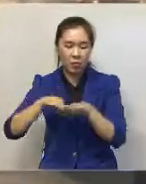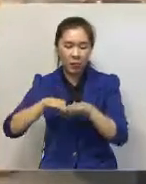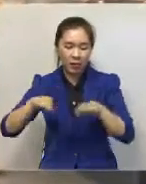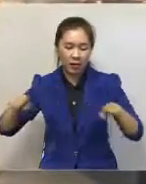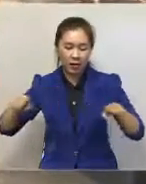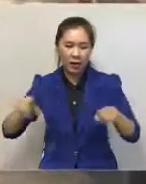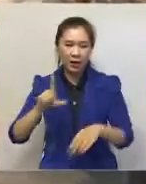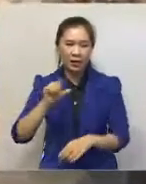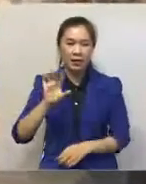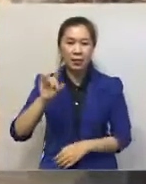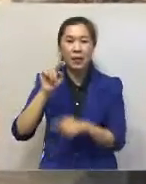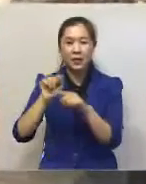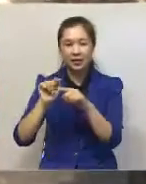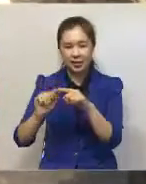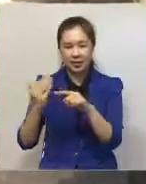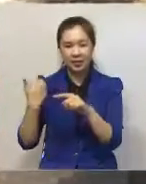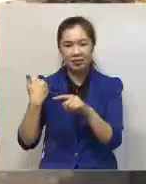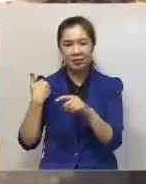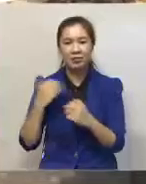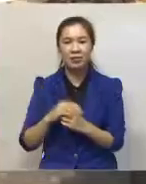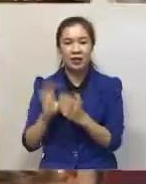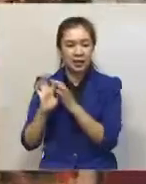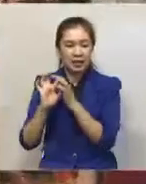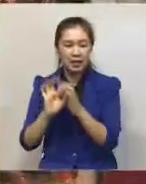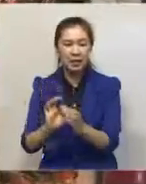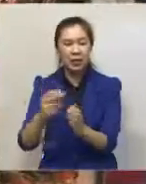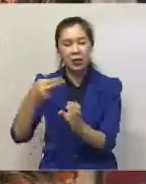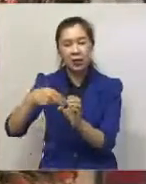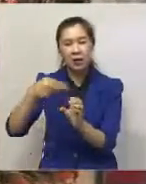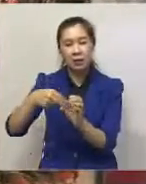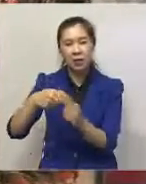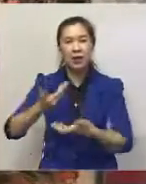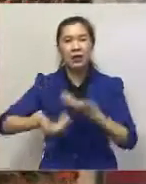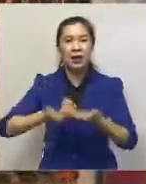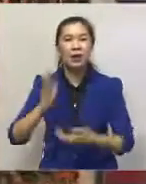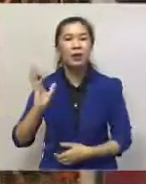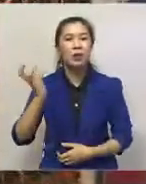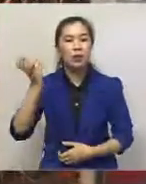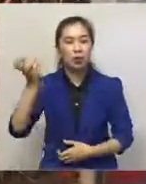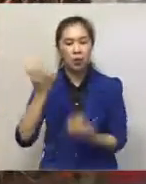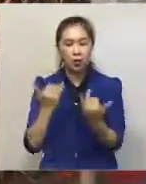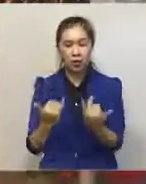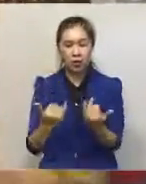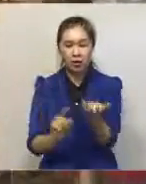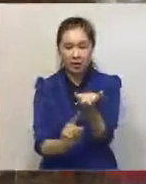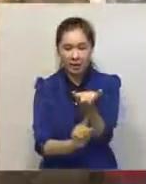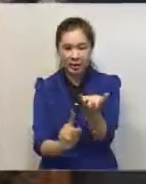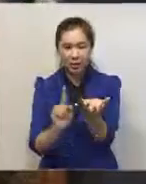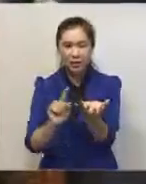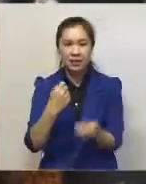ที่ 18% รวมทั้งเป็นผลต่อเนื่องมาจากราคาน้ำมันปาล์มดิบในตลาดโลกที่ขณะนี้ก็เฉลี่ยเพียงกิโล